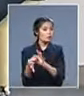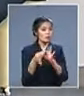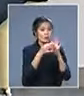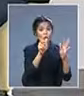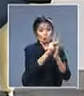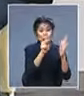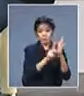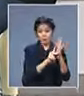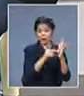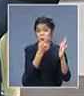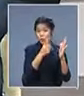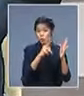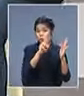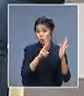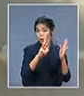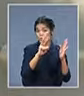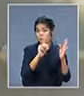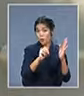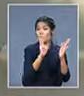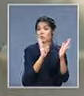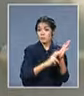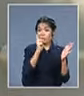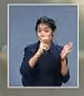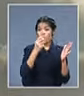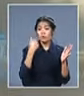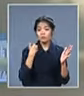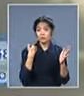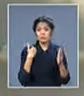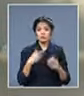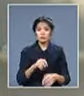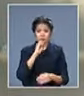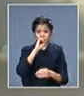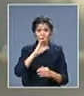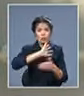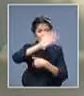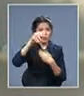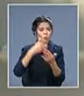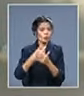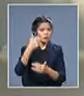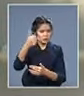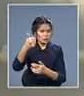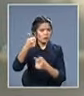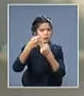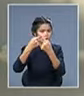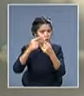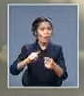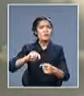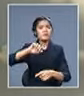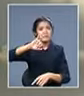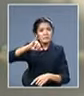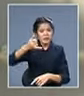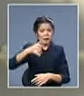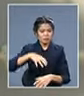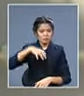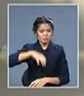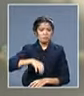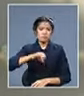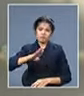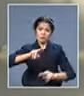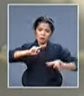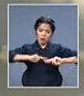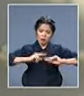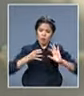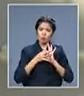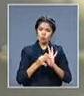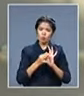พิ่งผ่านครม.ไปนี้ค่ะ ยังบอกภาพรวมมันดีหมดนะครับแต่ก็ยังก็จะมีภาพบางส่วนที่เอกชนก็ยังเรียกว่ากังวลยังเป็นข้อกังว